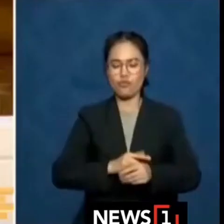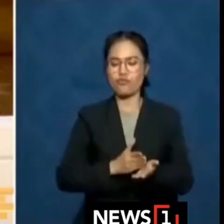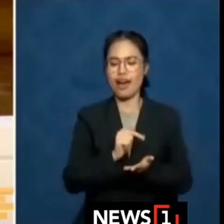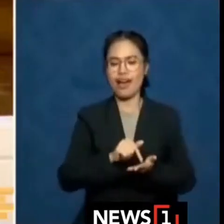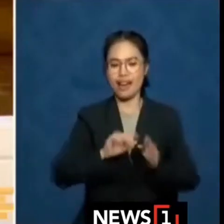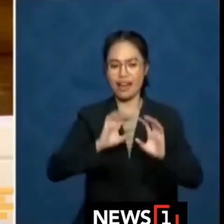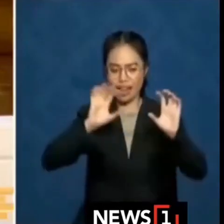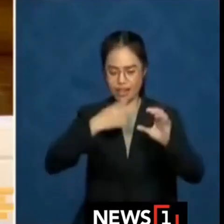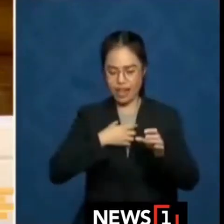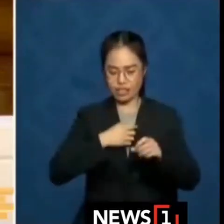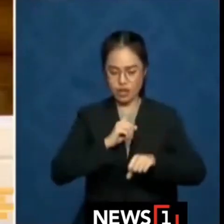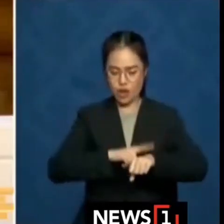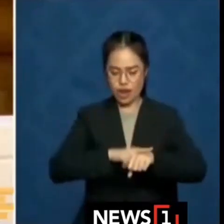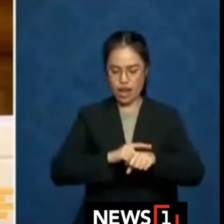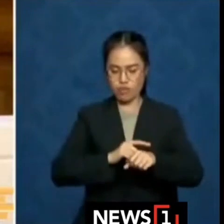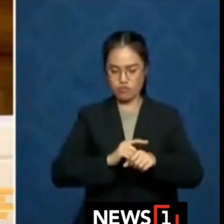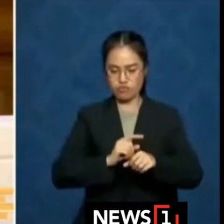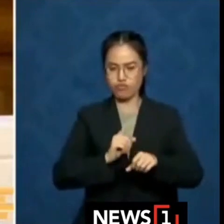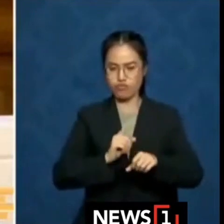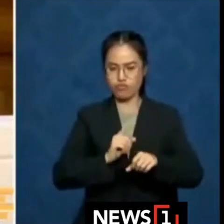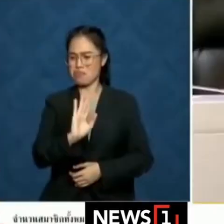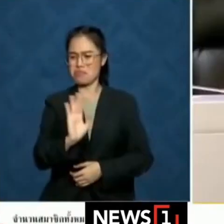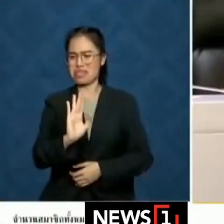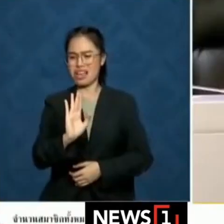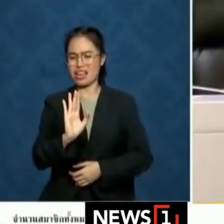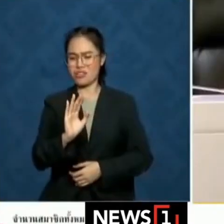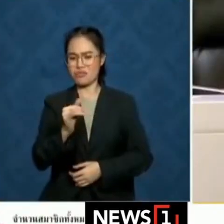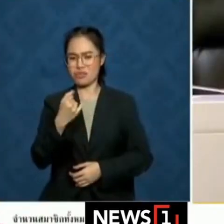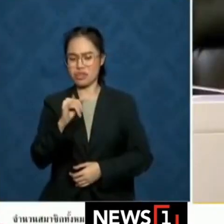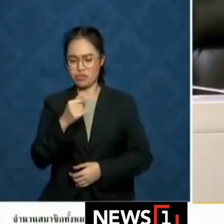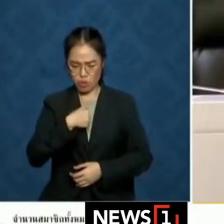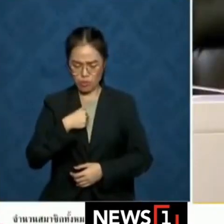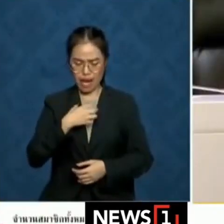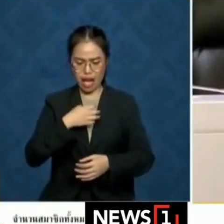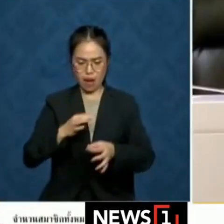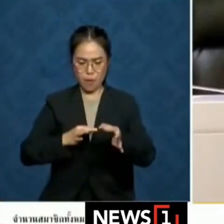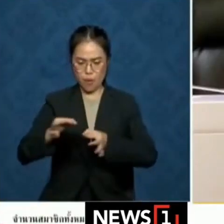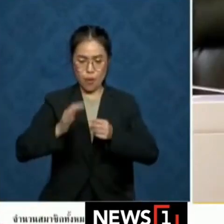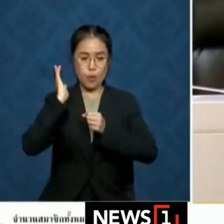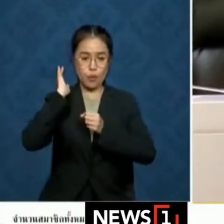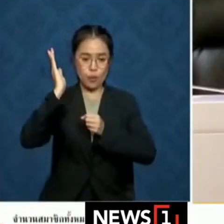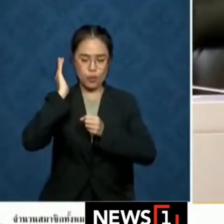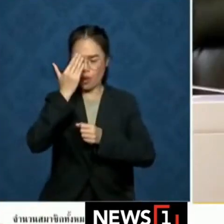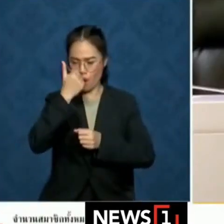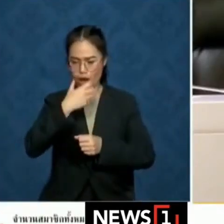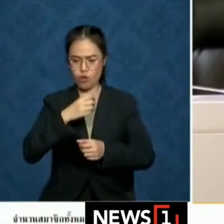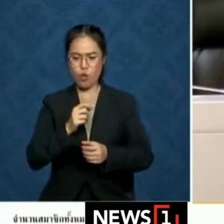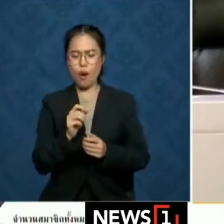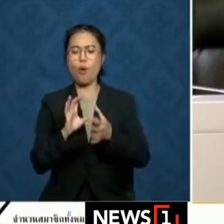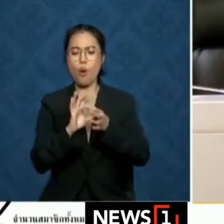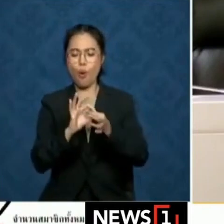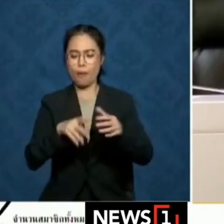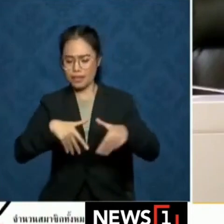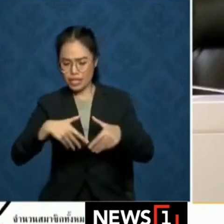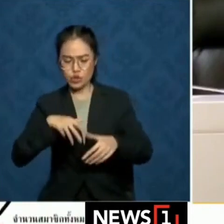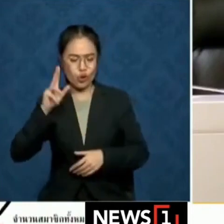สมาชิกนะที่ได้อภิปรายถึงการไฟฟ้าฝ่ายผลิตข้อมูลเนี่ยไม่ถูกต้องครับถ้าไม่มาชี้แจงจะทำให้พี่น้อง